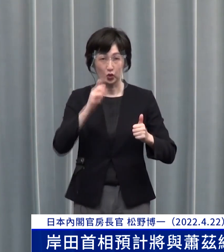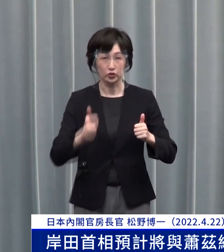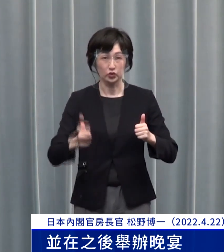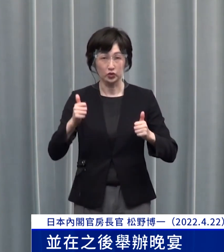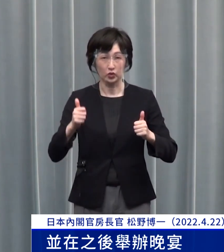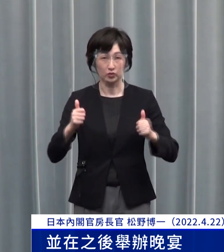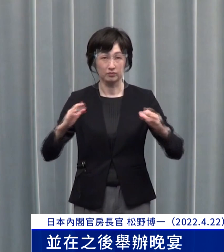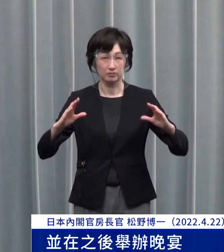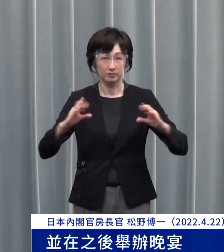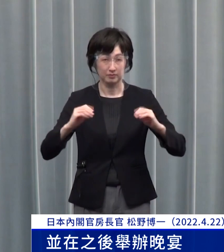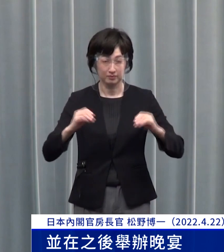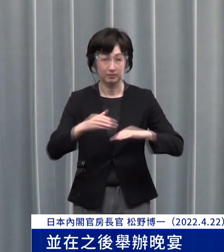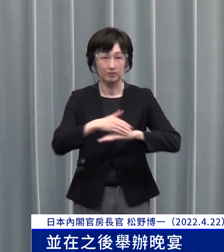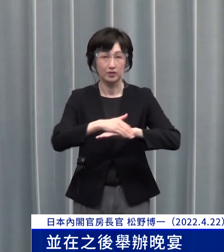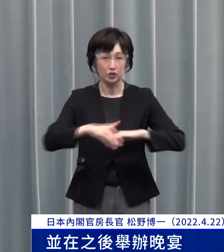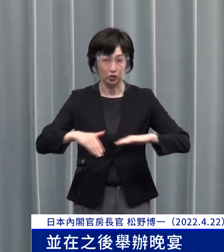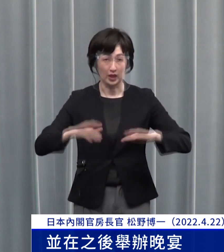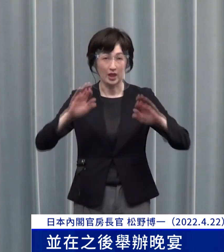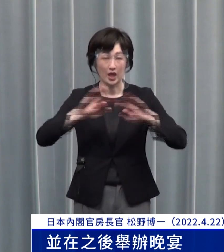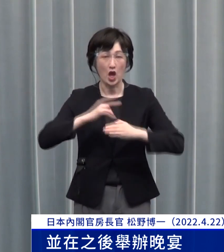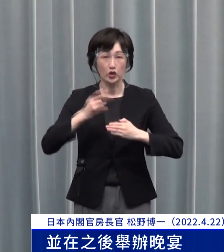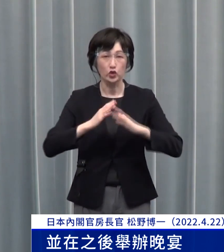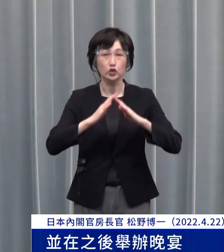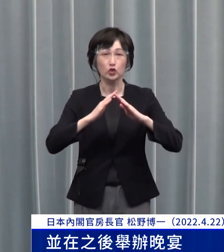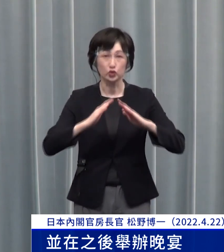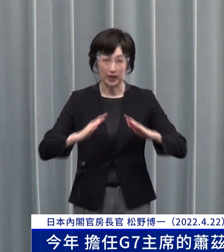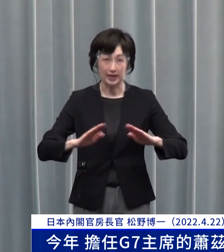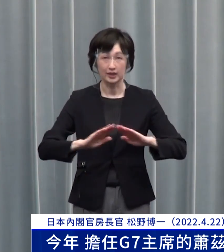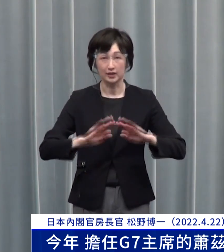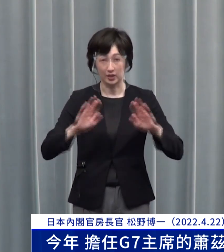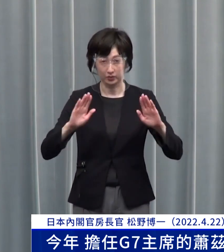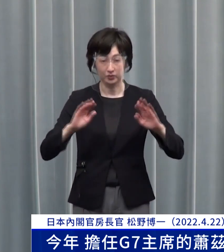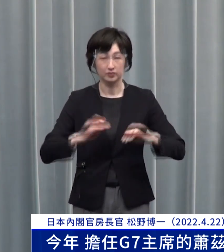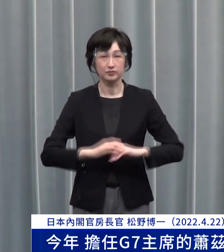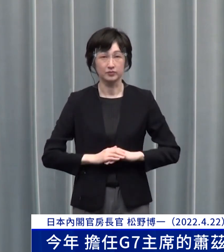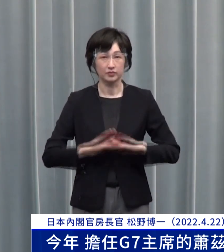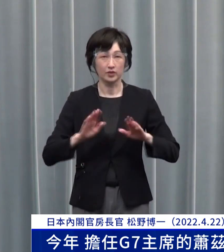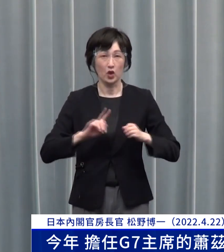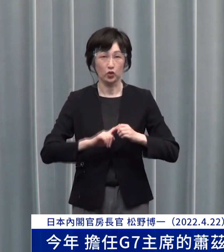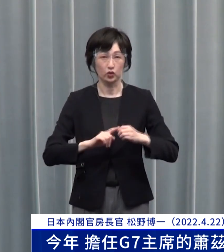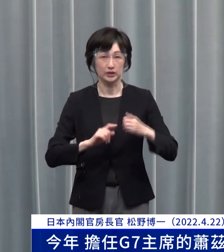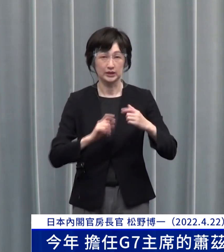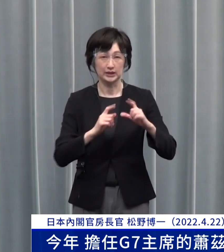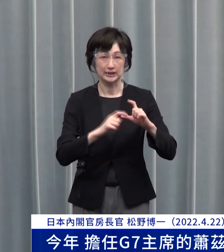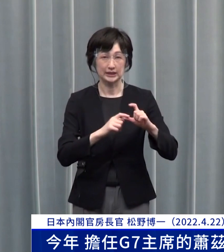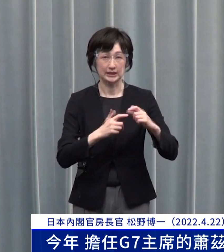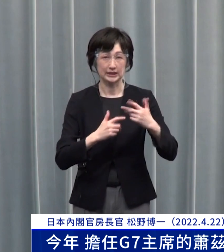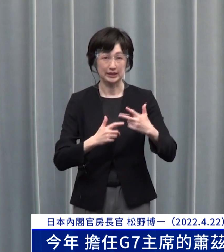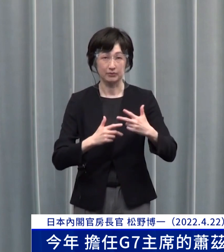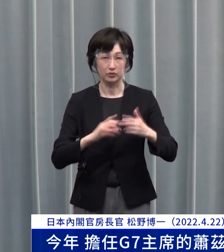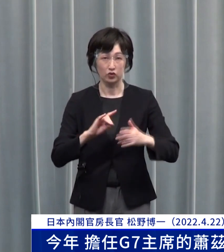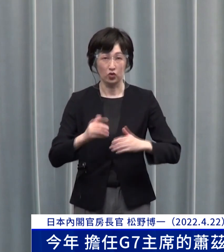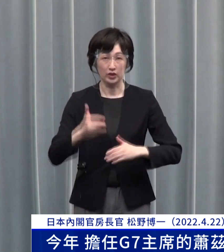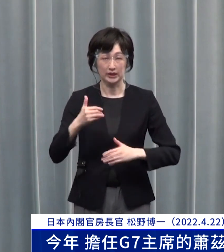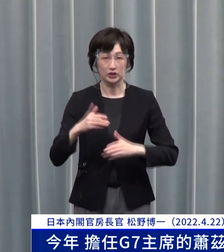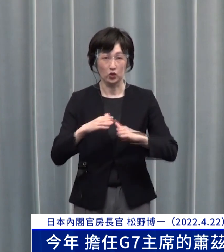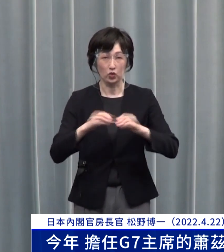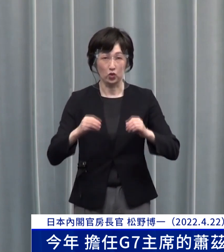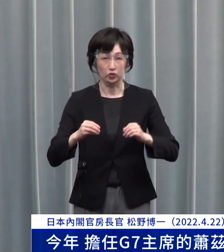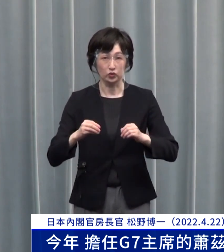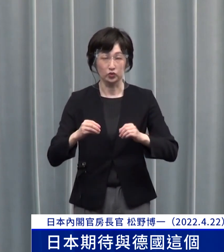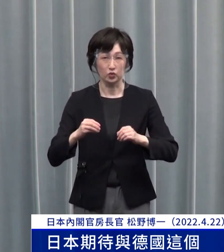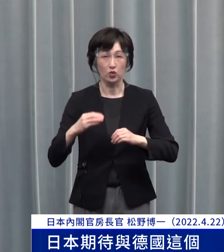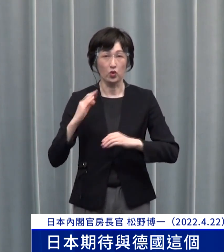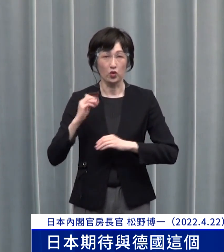い、夕食会を開催する予定であります。本年 G7 議長でもあるショルツ首相の訪日を通